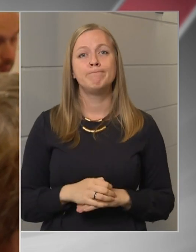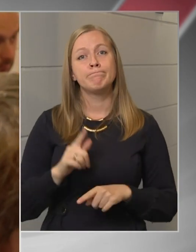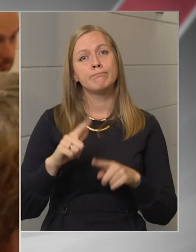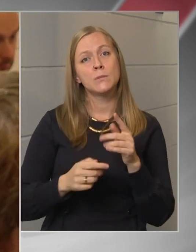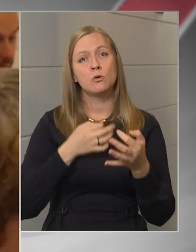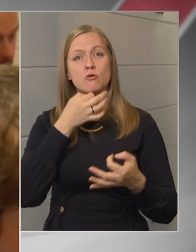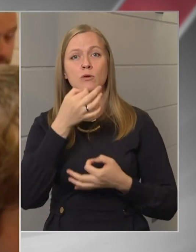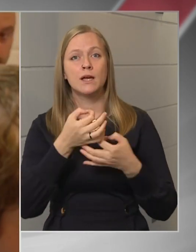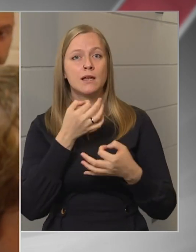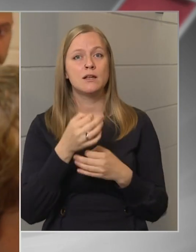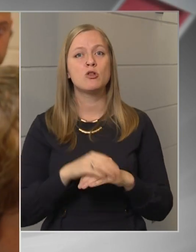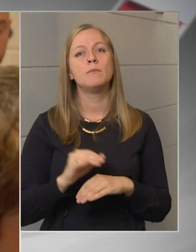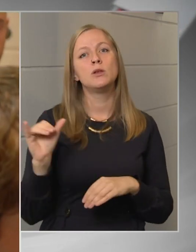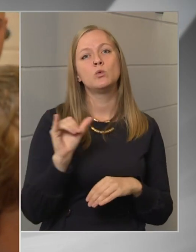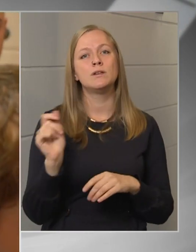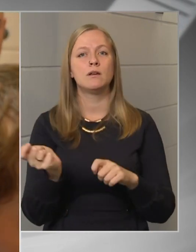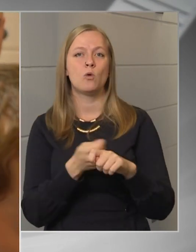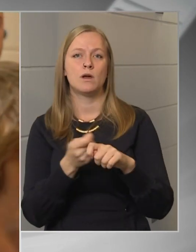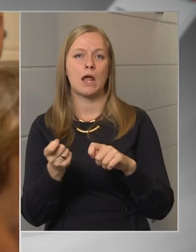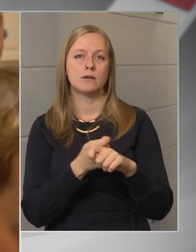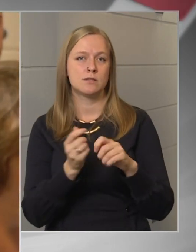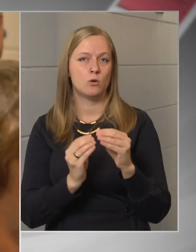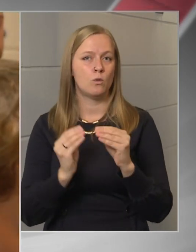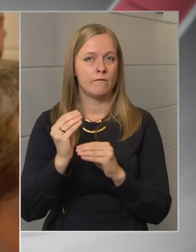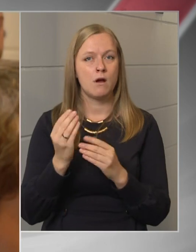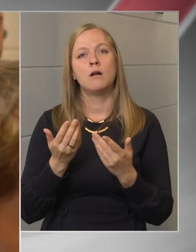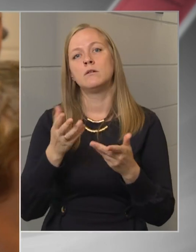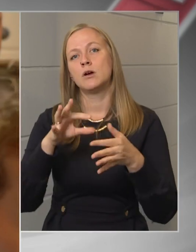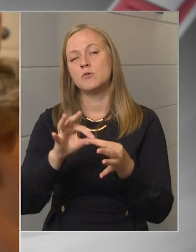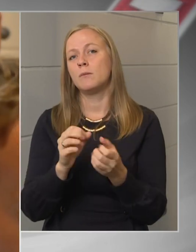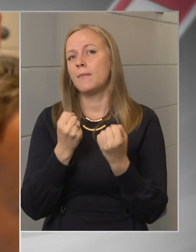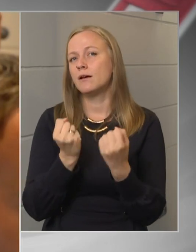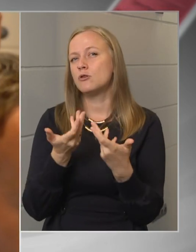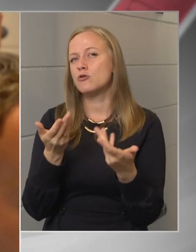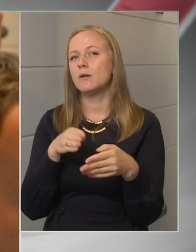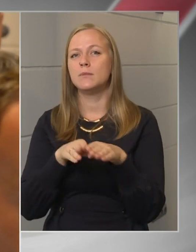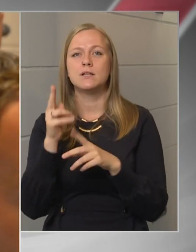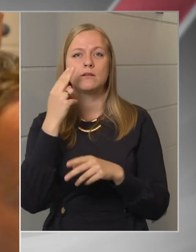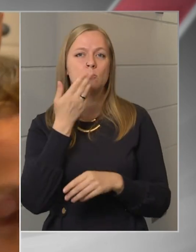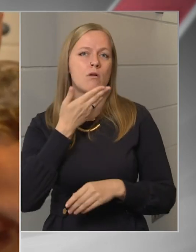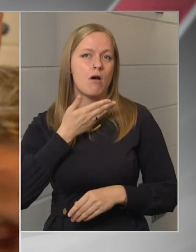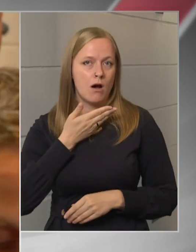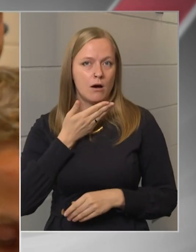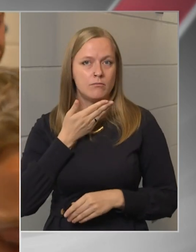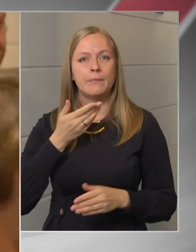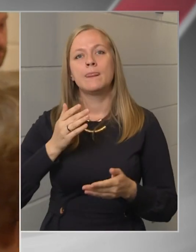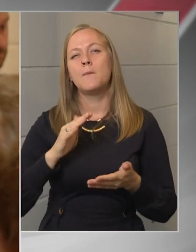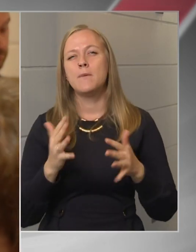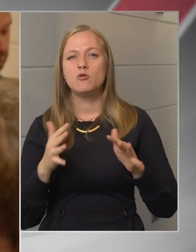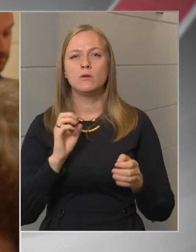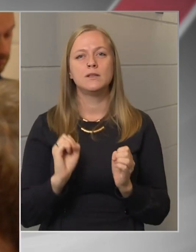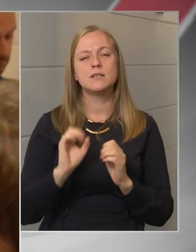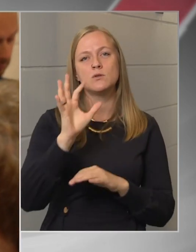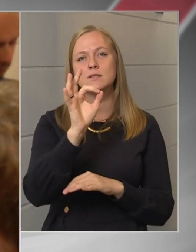kérdésem a nyugdíjkorrekcióval kapcsolatos. Megerősíti a miniszter úr, hogyha a becsült 15